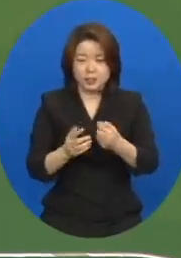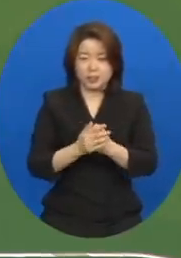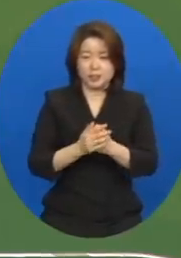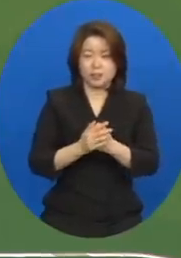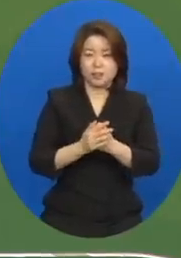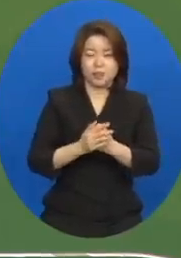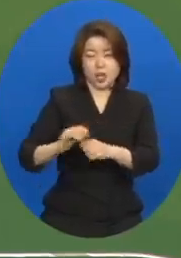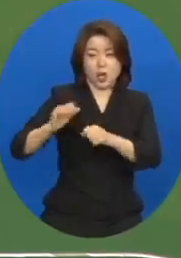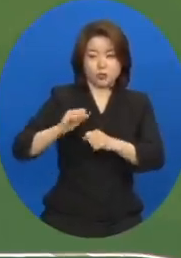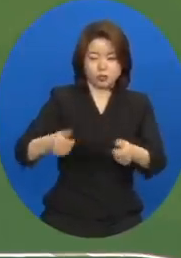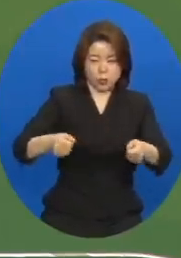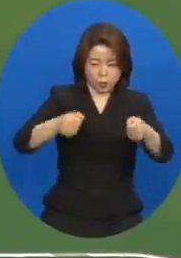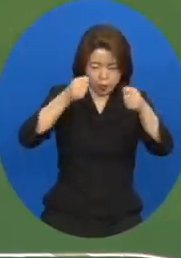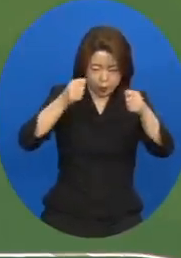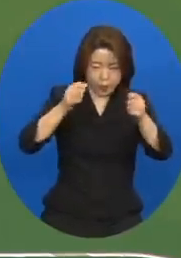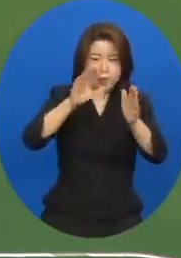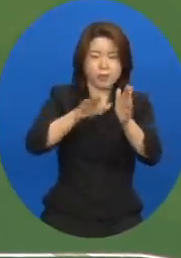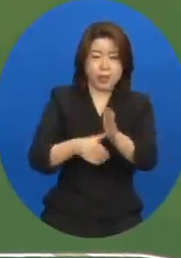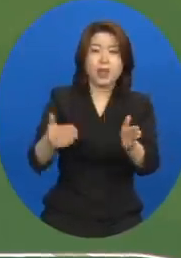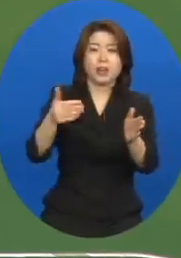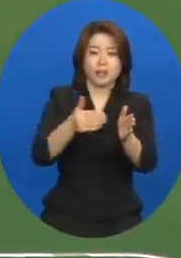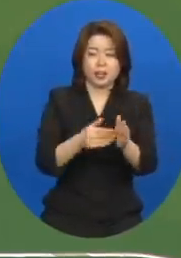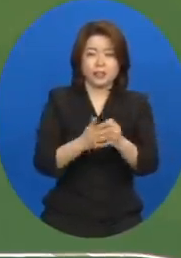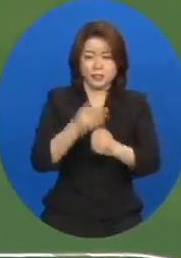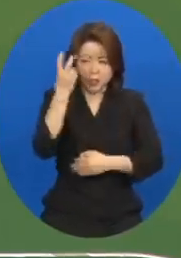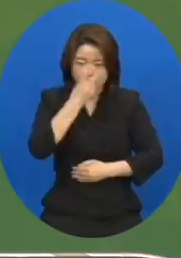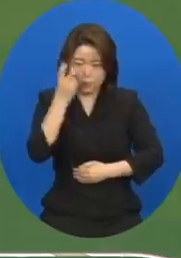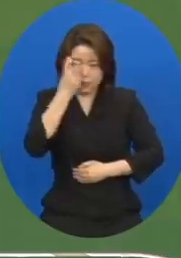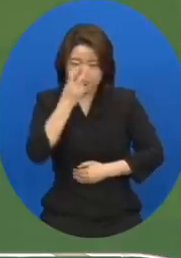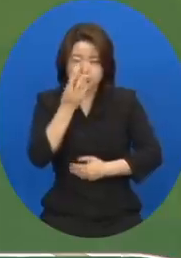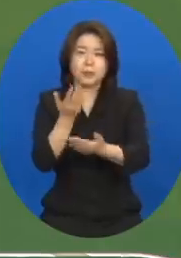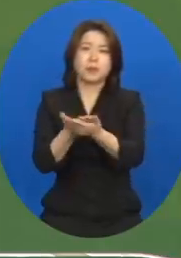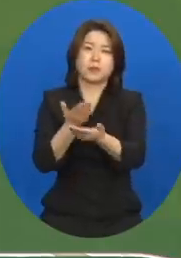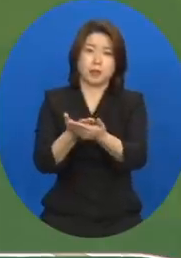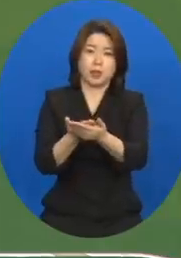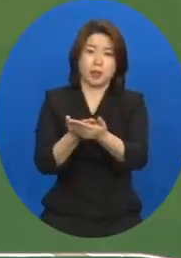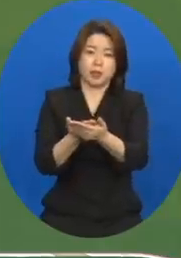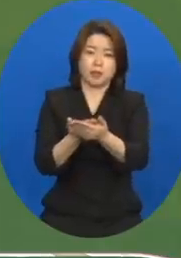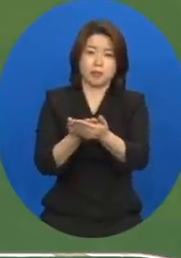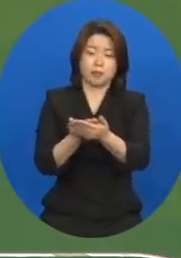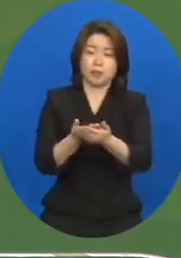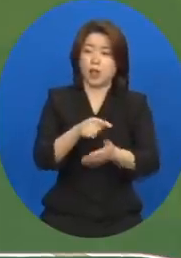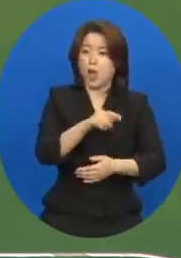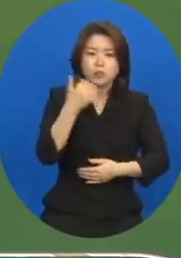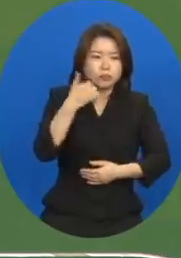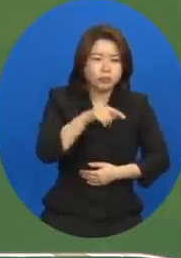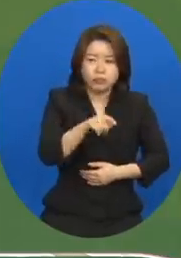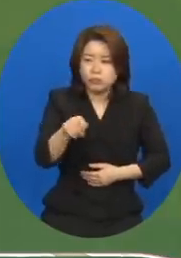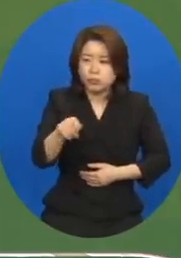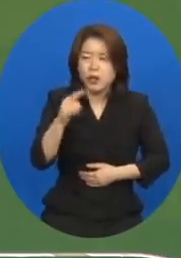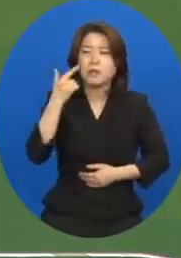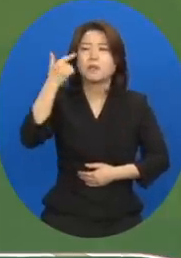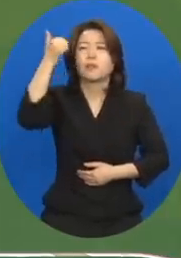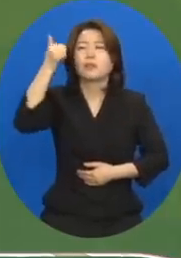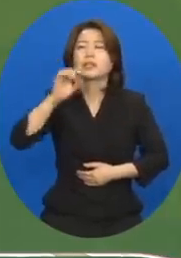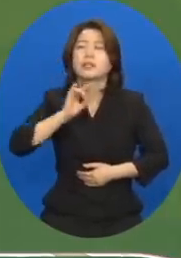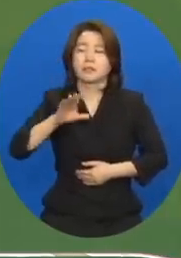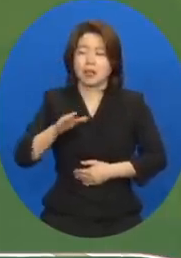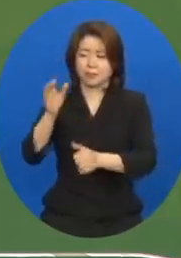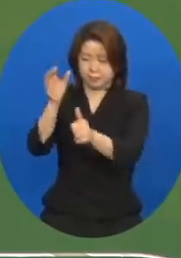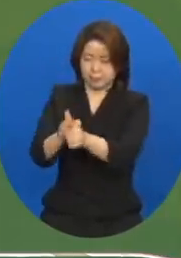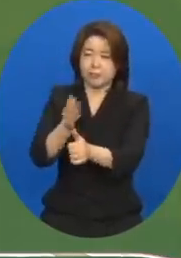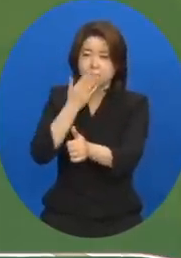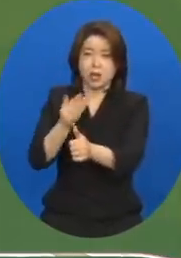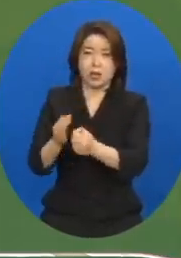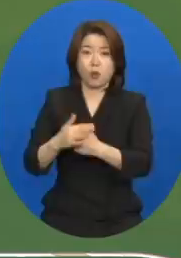할 수 있도록 그렇게 지켜주면 좋겠는데 목사님 밖에는 책임져 줄 사람이 없습니다.